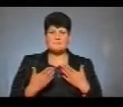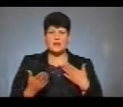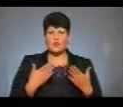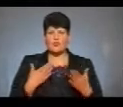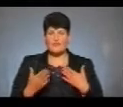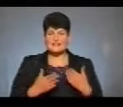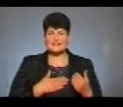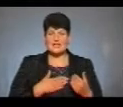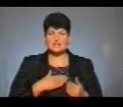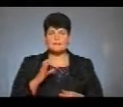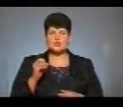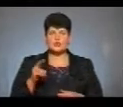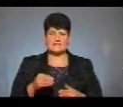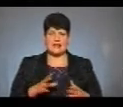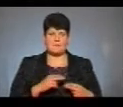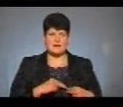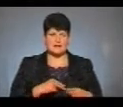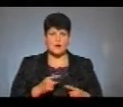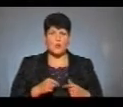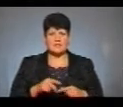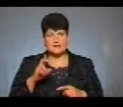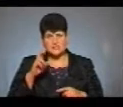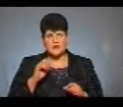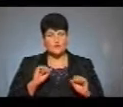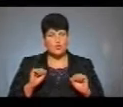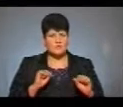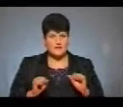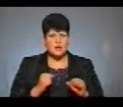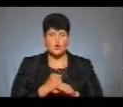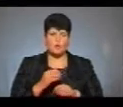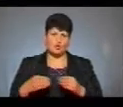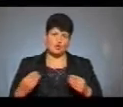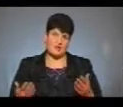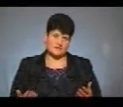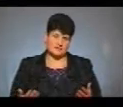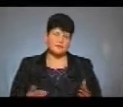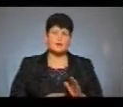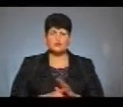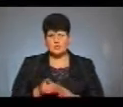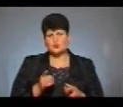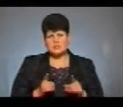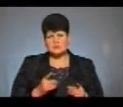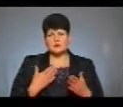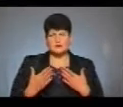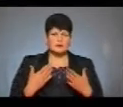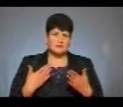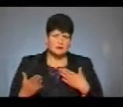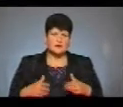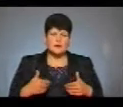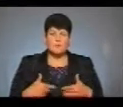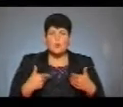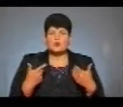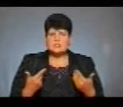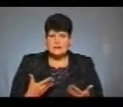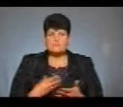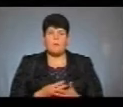спілкування із нашими соціальними партнерами. Це органи державного управління і роботодавці. Спочатку ми дійсно ведемо перемовини. Ми даємо пропозиції